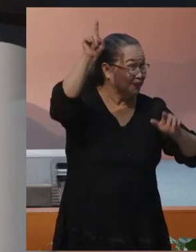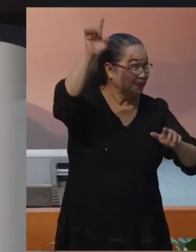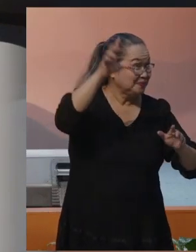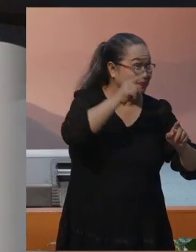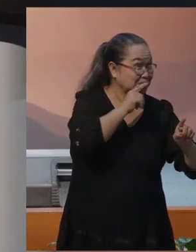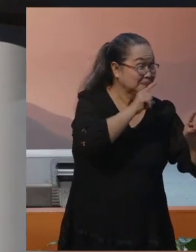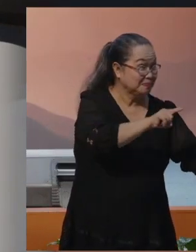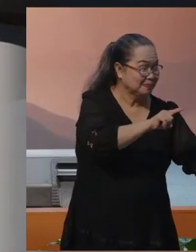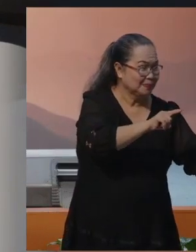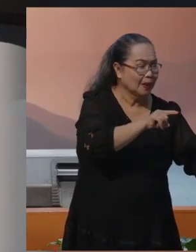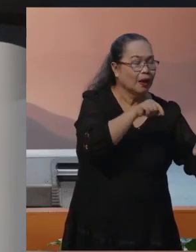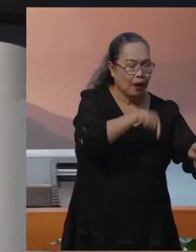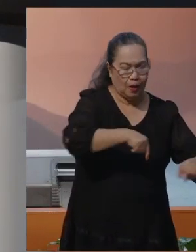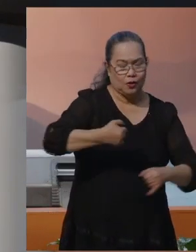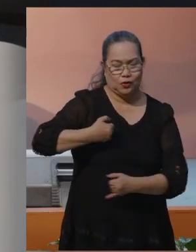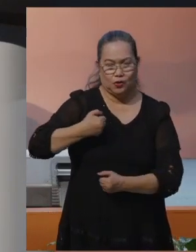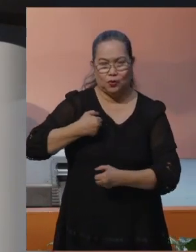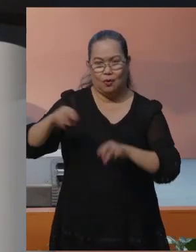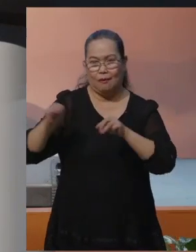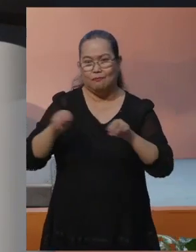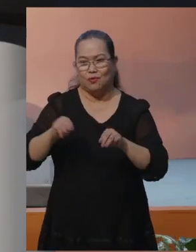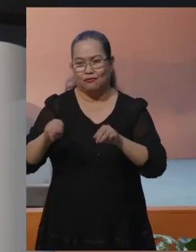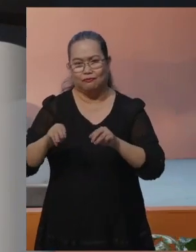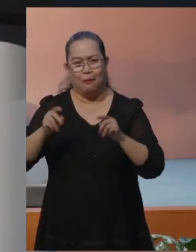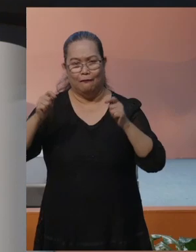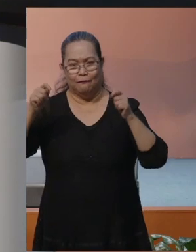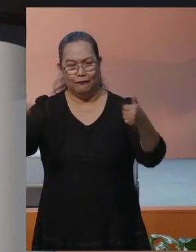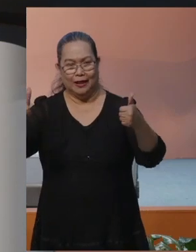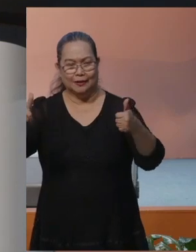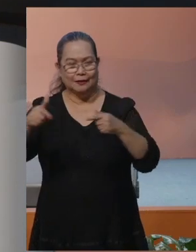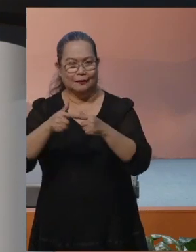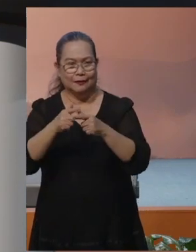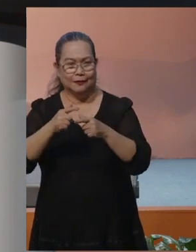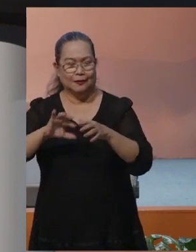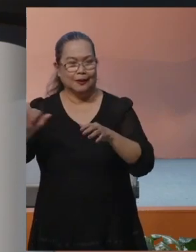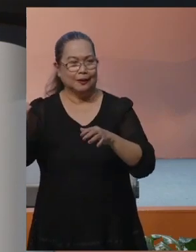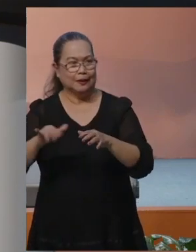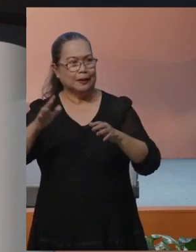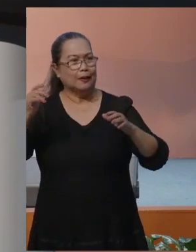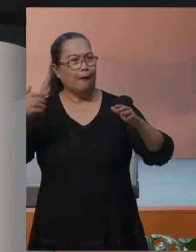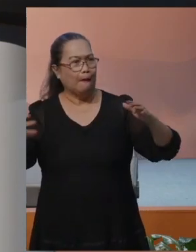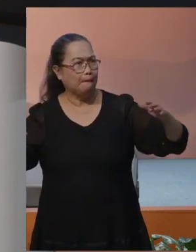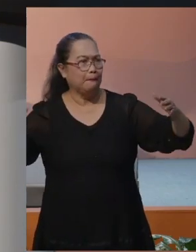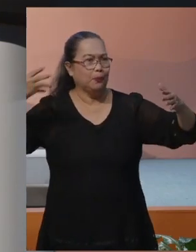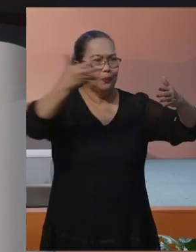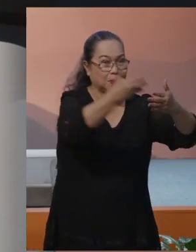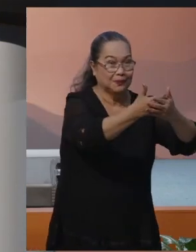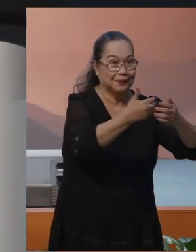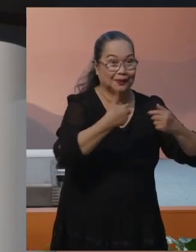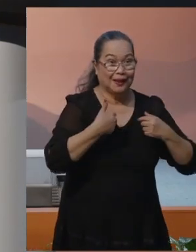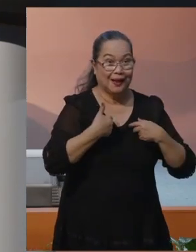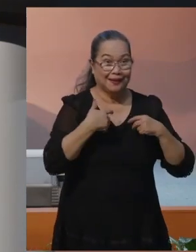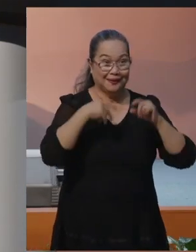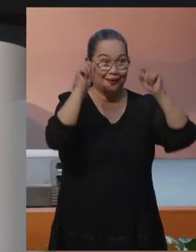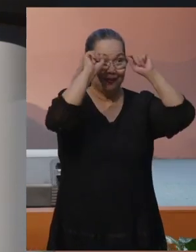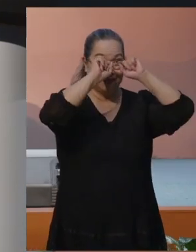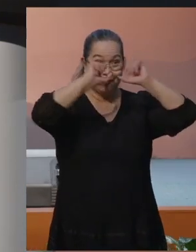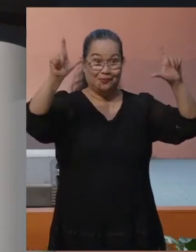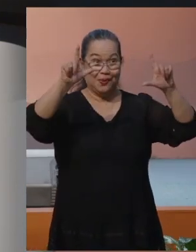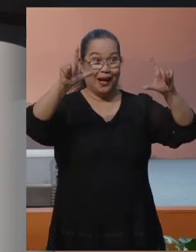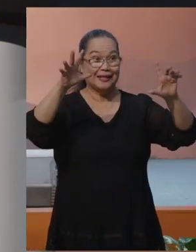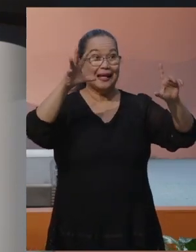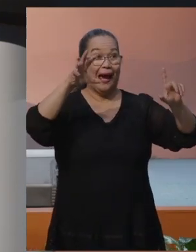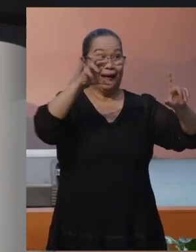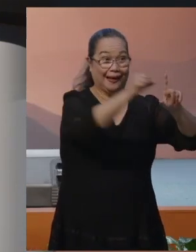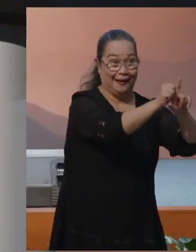madaling kumilos si Joshua. Joshua came upon them suddenly. Meron siyang surprise attack.